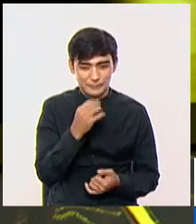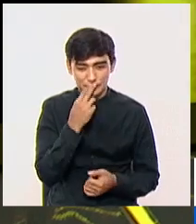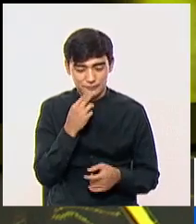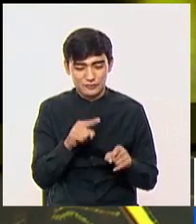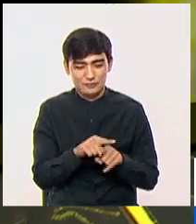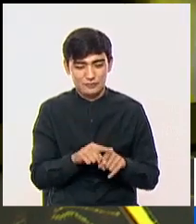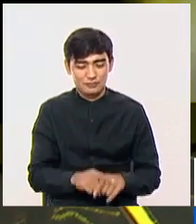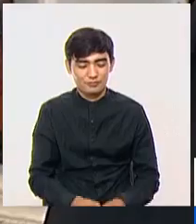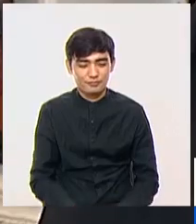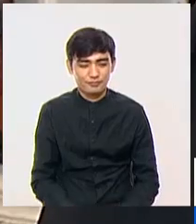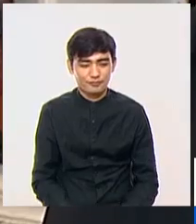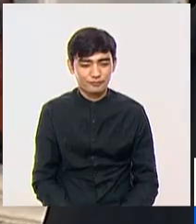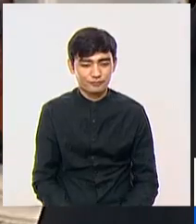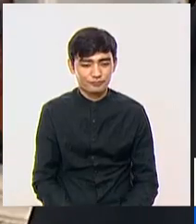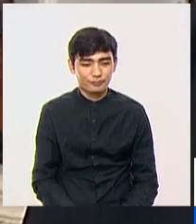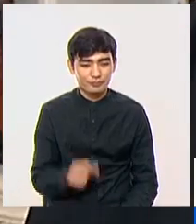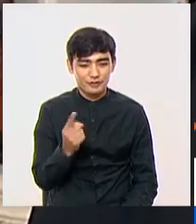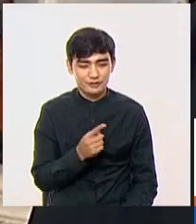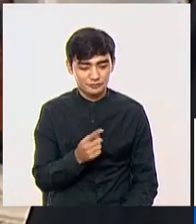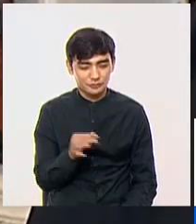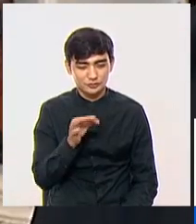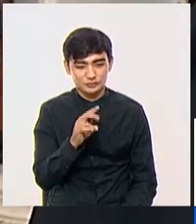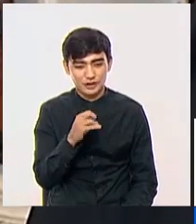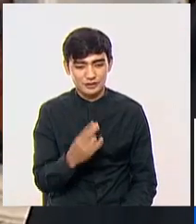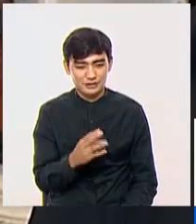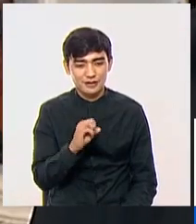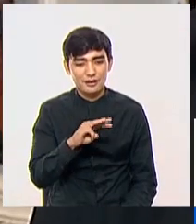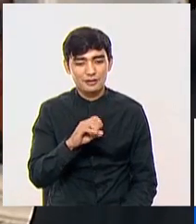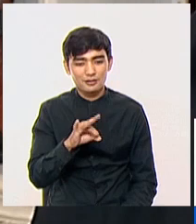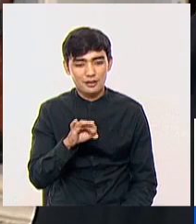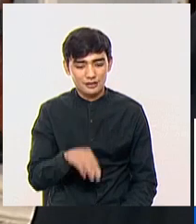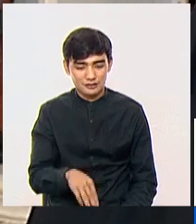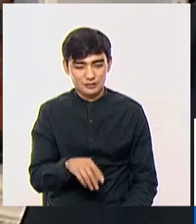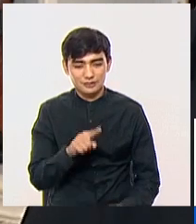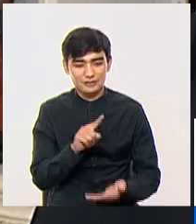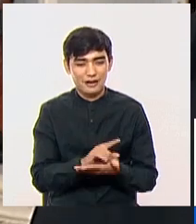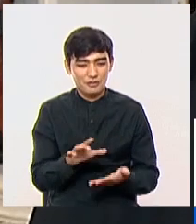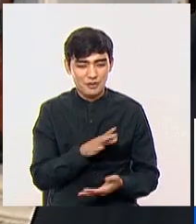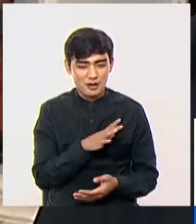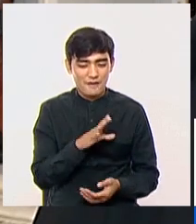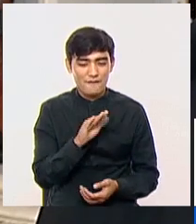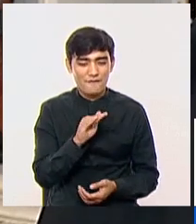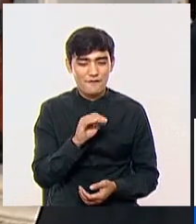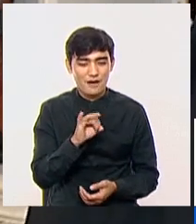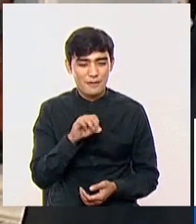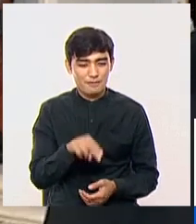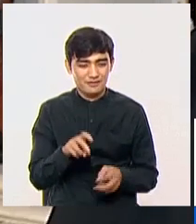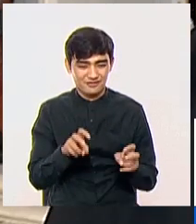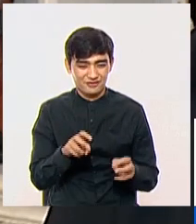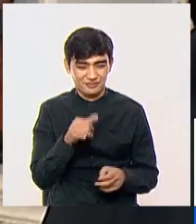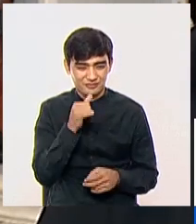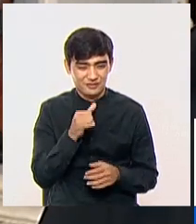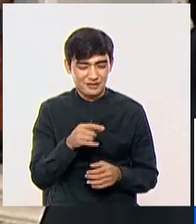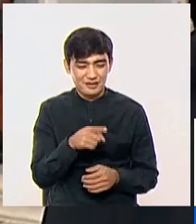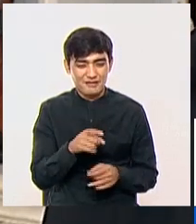подростками. Что, во-первых, принят национальный стандарт, не обязательный для вейпов. Это первое. Не